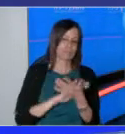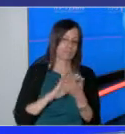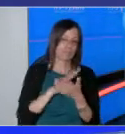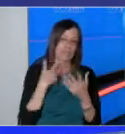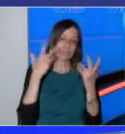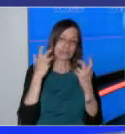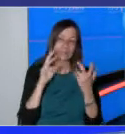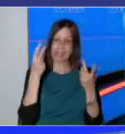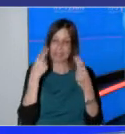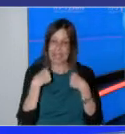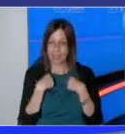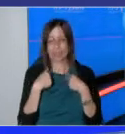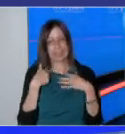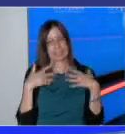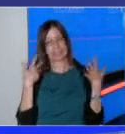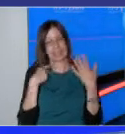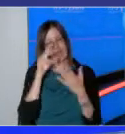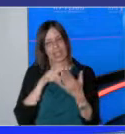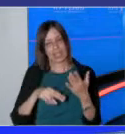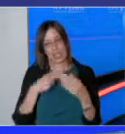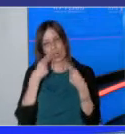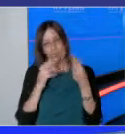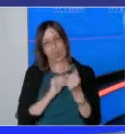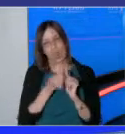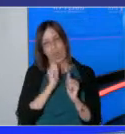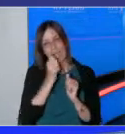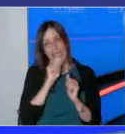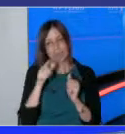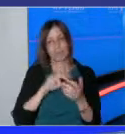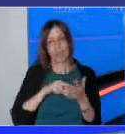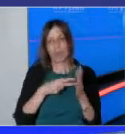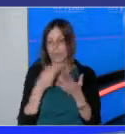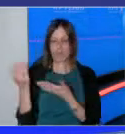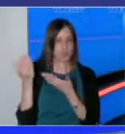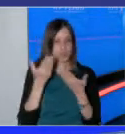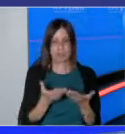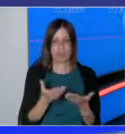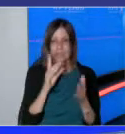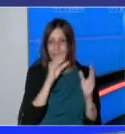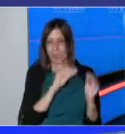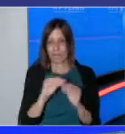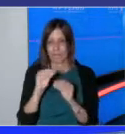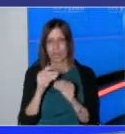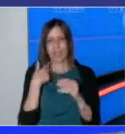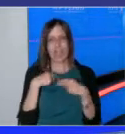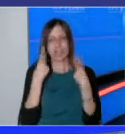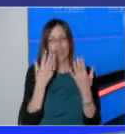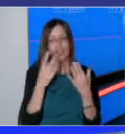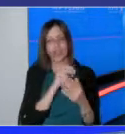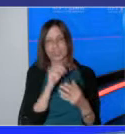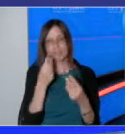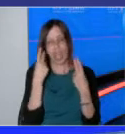אם תענו לנו, אנחנו נשמח להקריא את תגובתכם, או לראיין אתכם באולפן, מוזמנים. אל תזוזו, אני רוצה לחזור לכמה נושאים